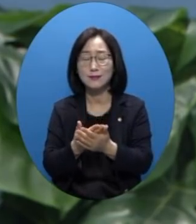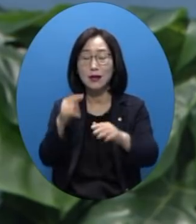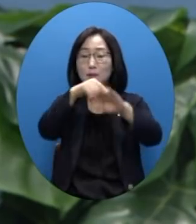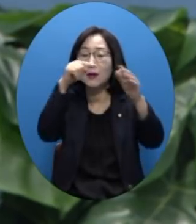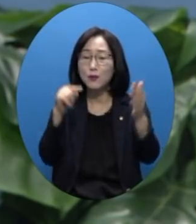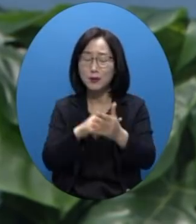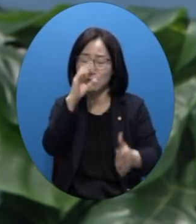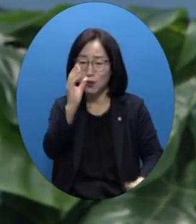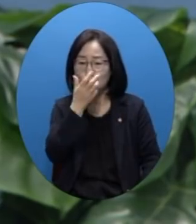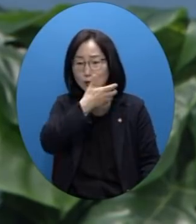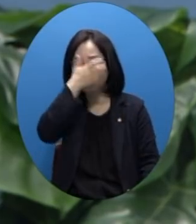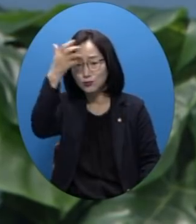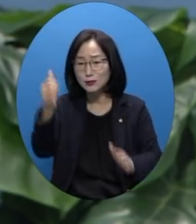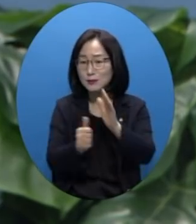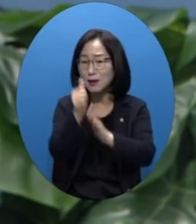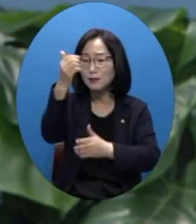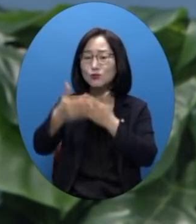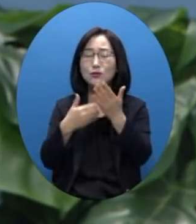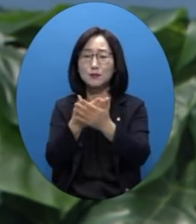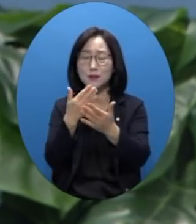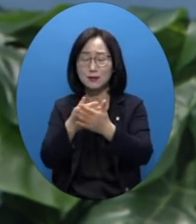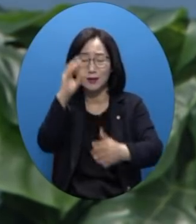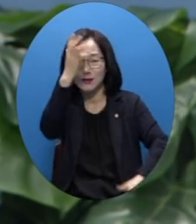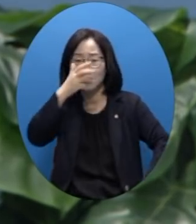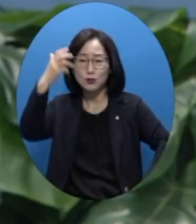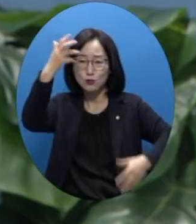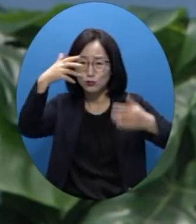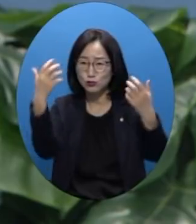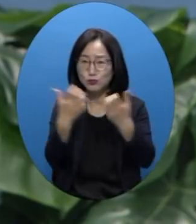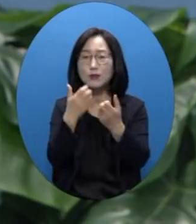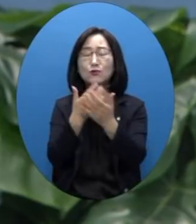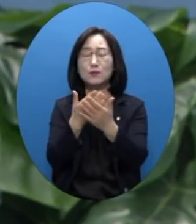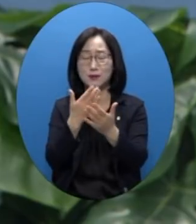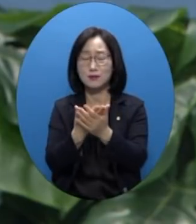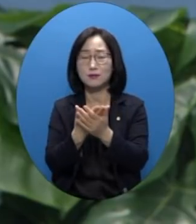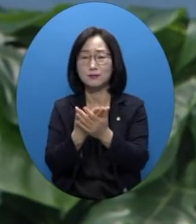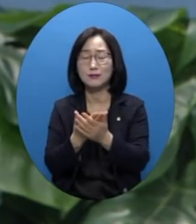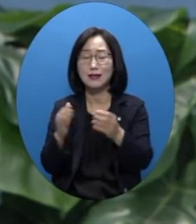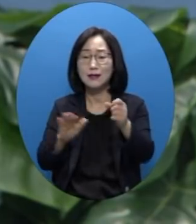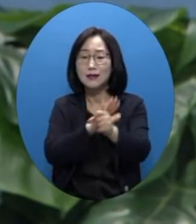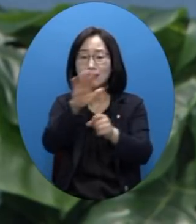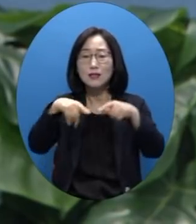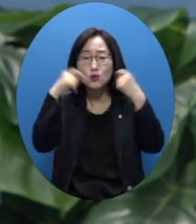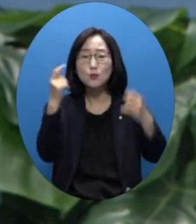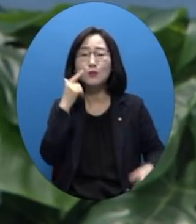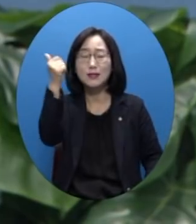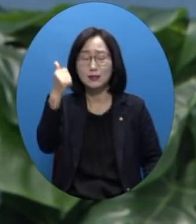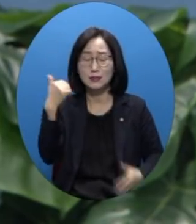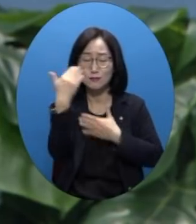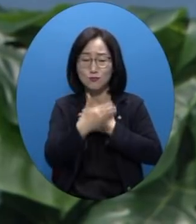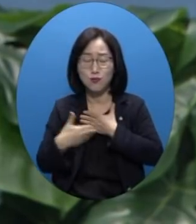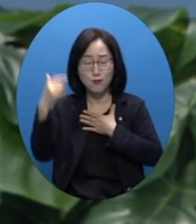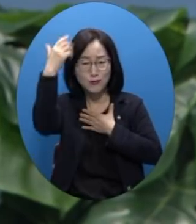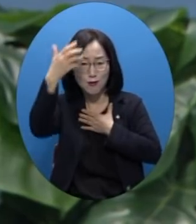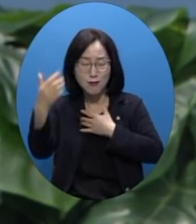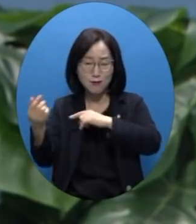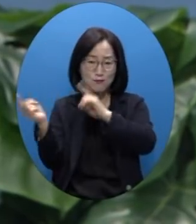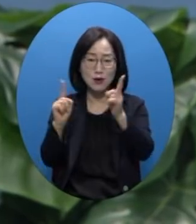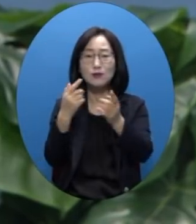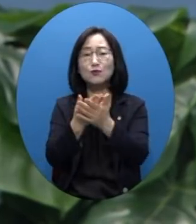마음에 거룩한 꿈과 희망을 주옵소서. 성령으로 충만케 하여 주옵소서. 사랑하는 전교올로 목사님 영육간의 강간함을